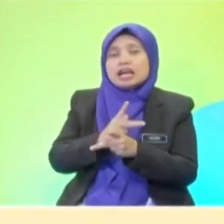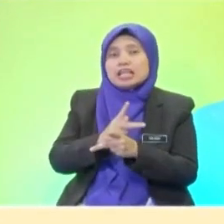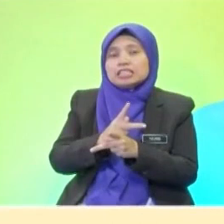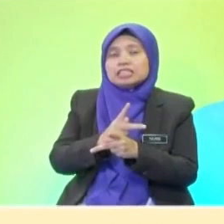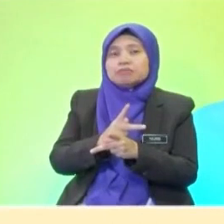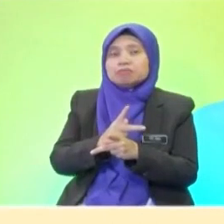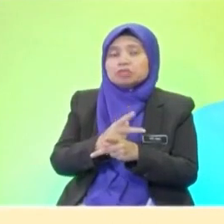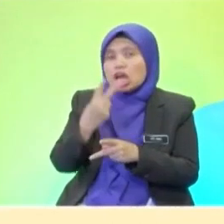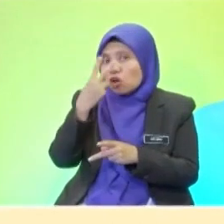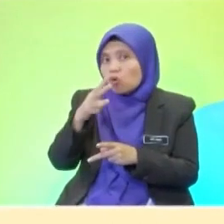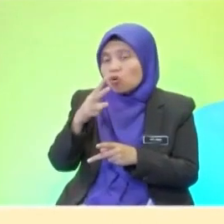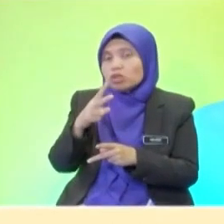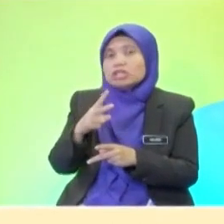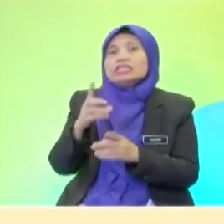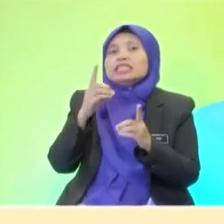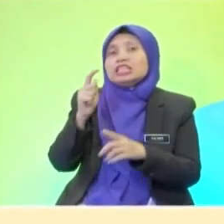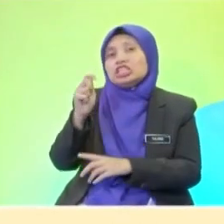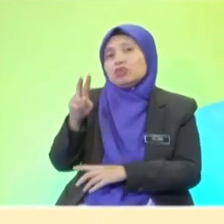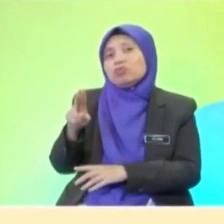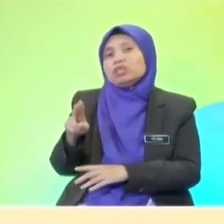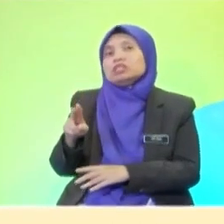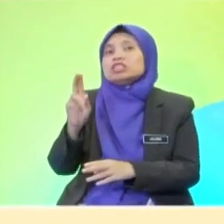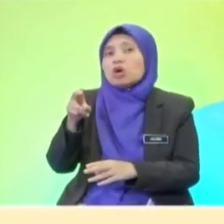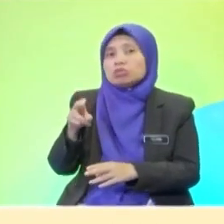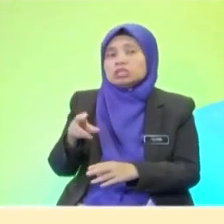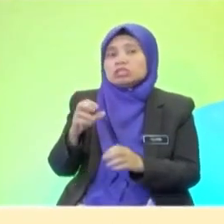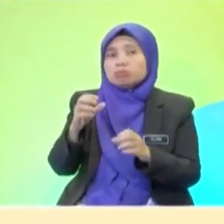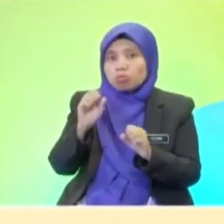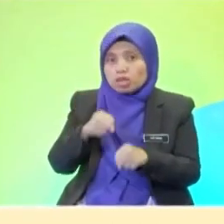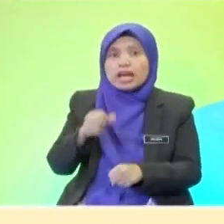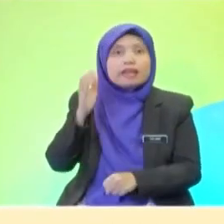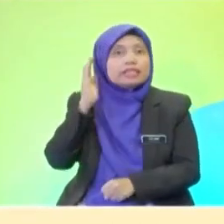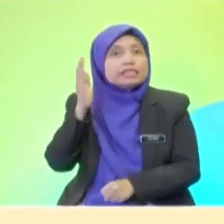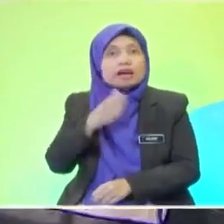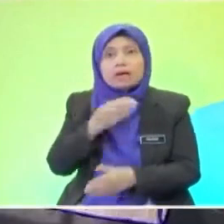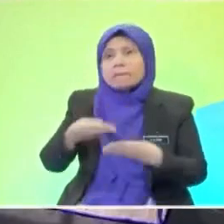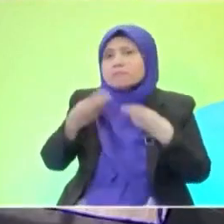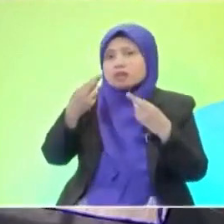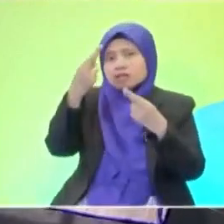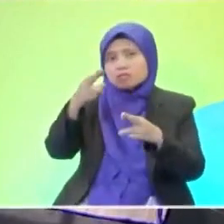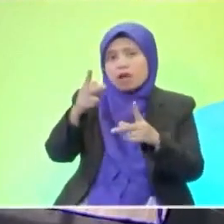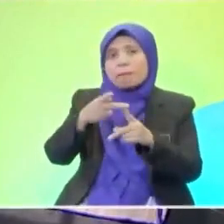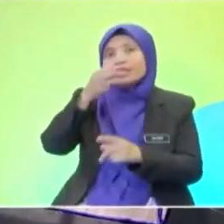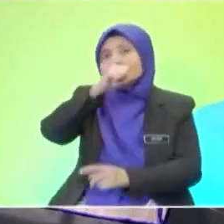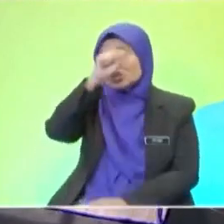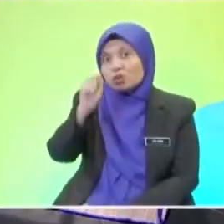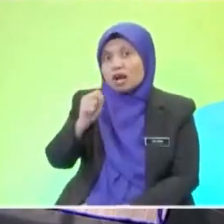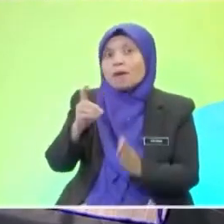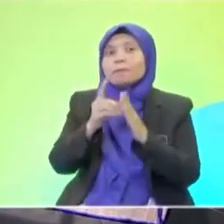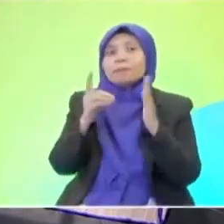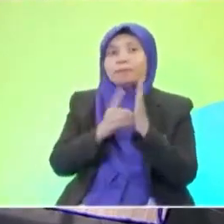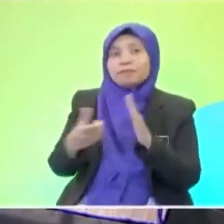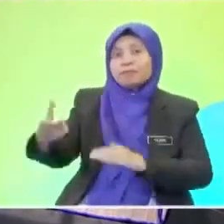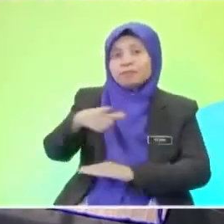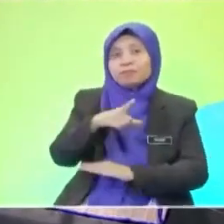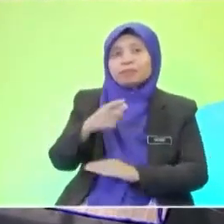dan juga kekal menonton kami seharusnya anda telah berjaya mendengar dan juga memberikan respon terhadap soal dan berdasarkan laut biru